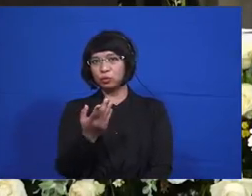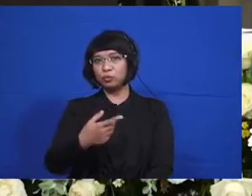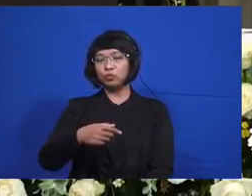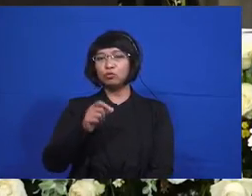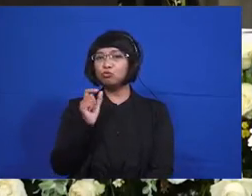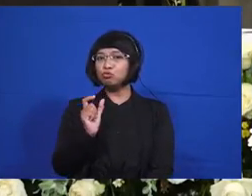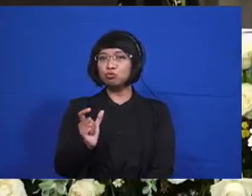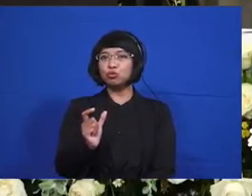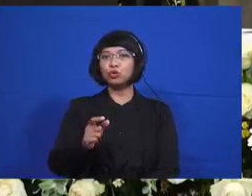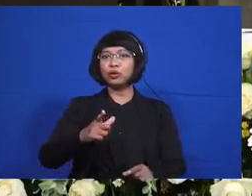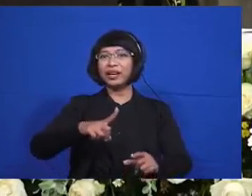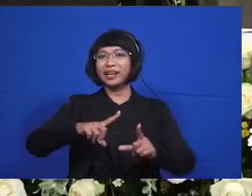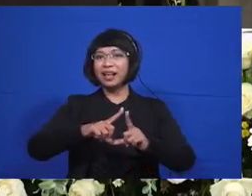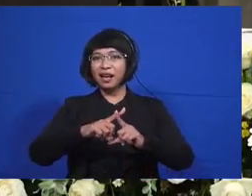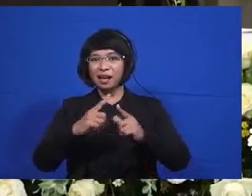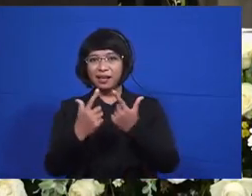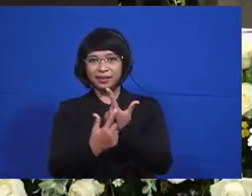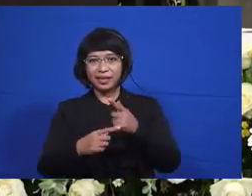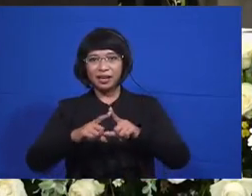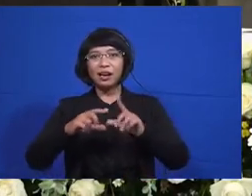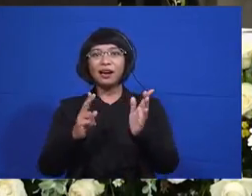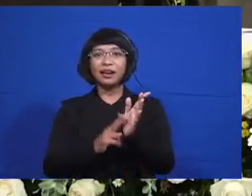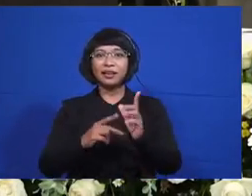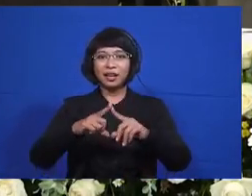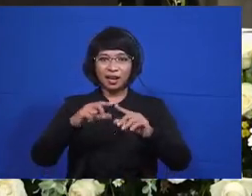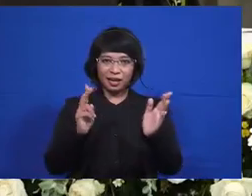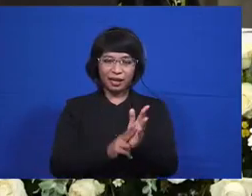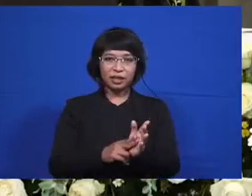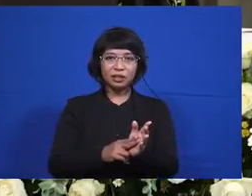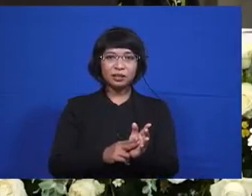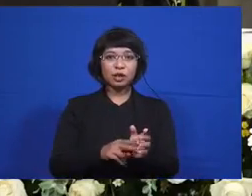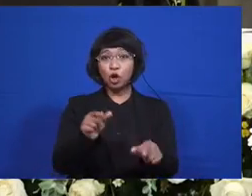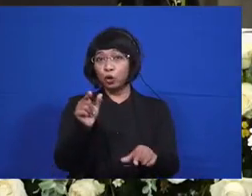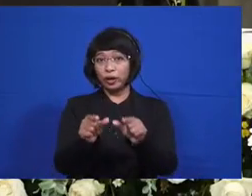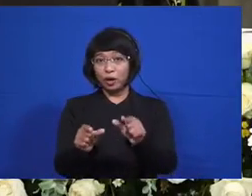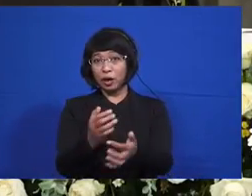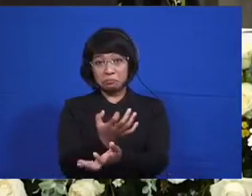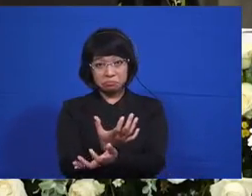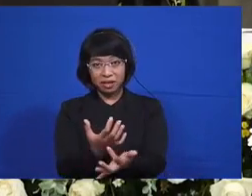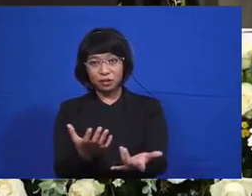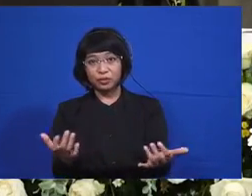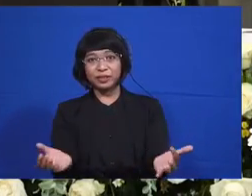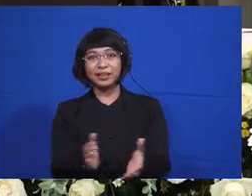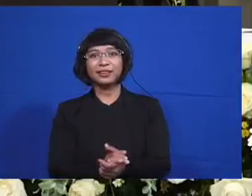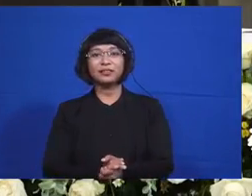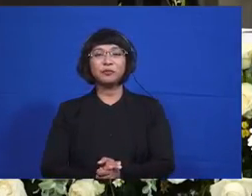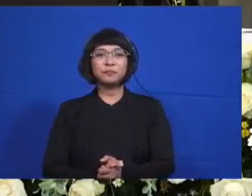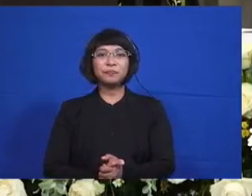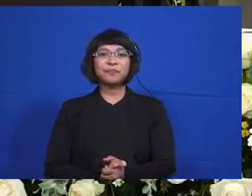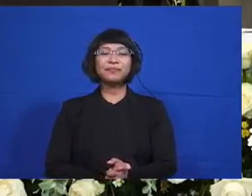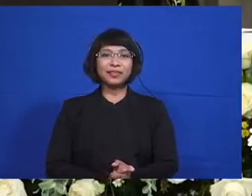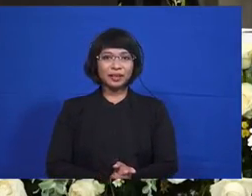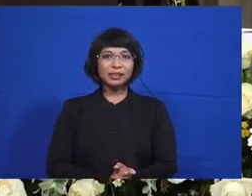melanjutkan karya Yesus, yakni melayani umat manusia, supaya mereka semua mengalami keselamatan.